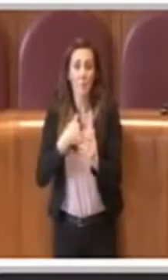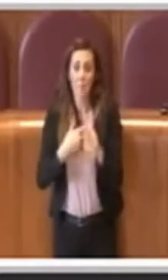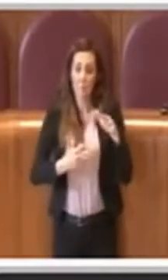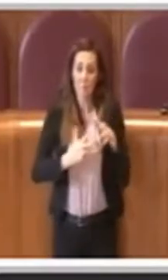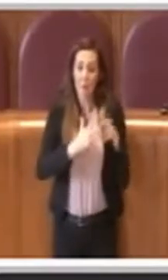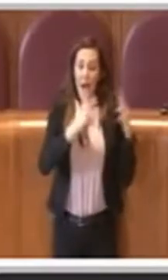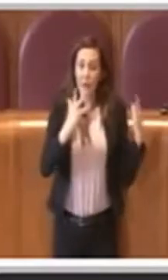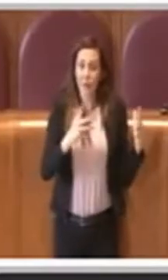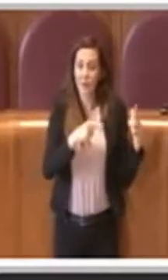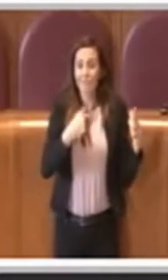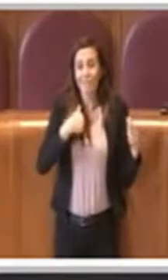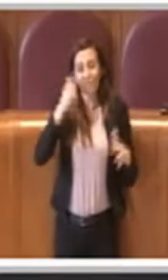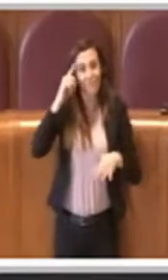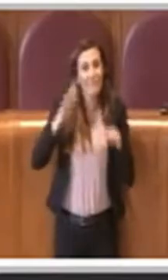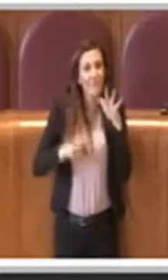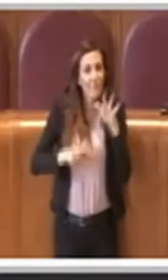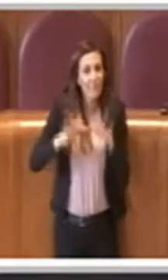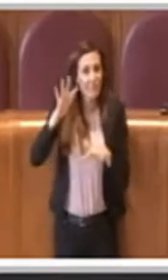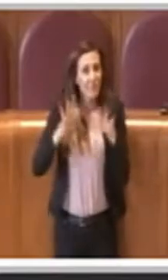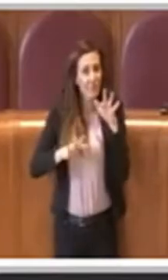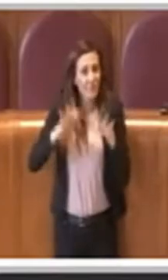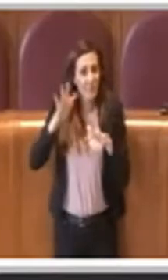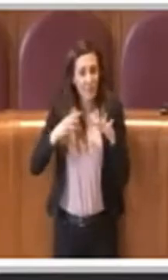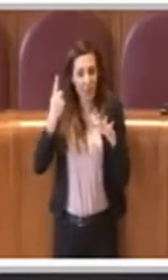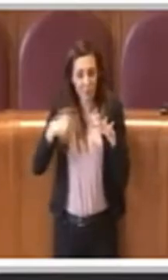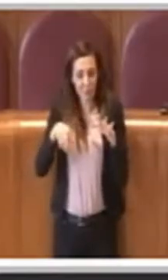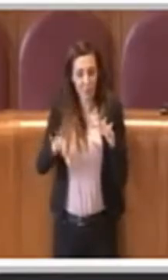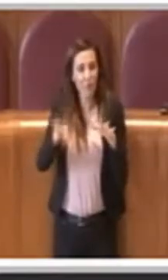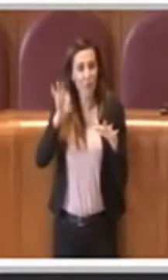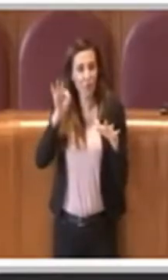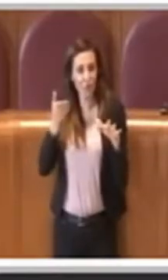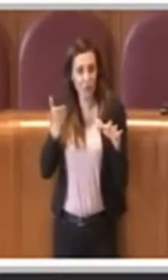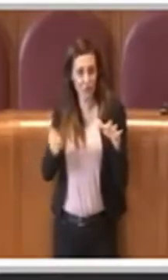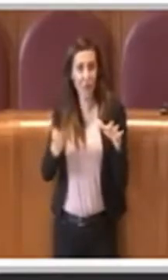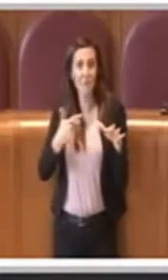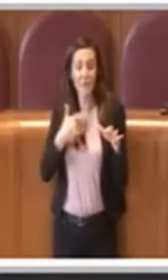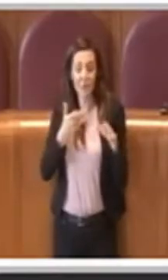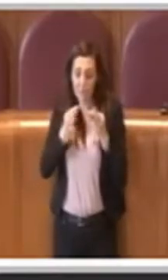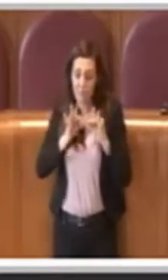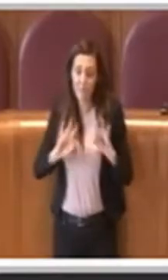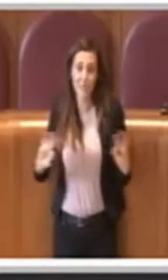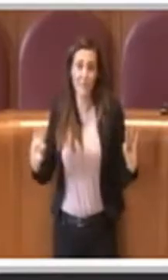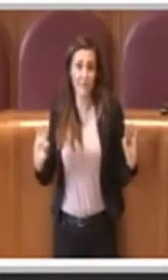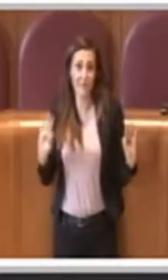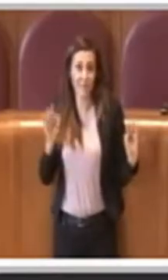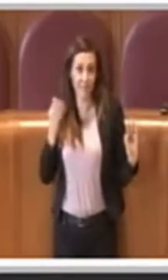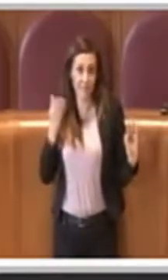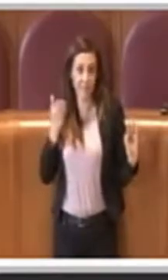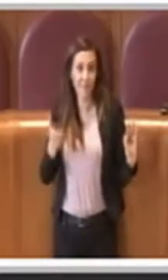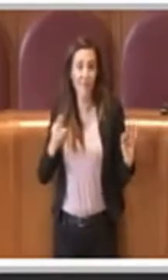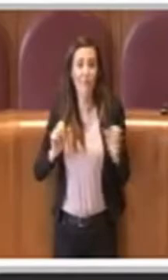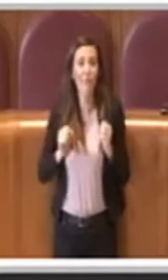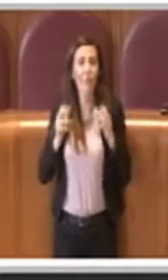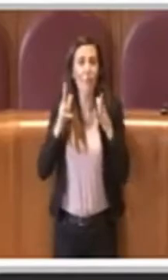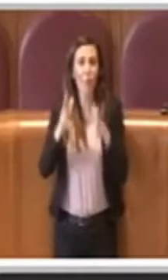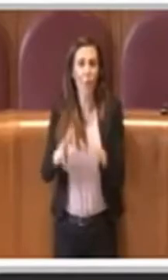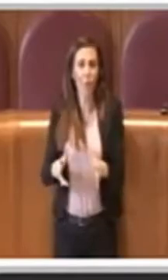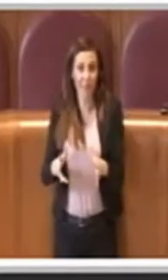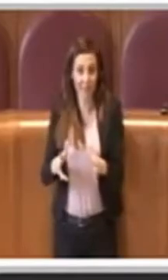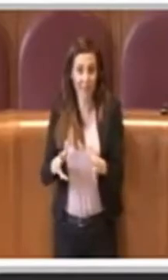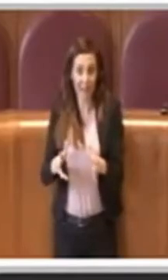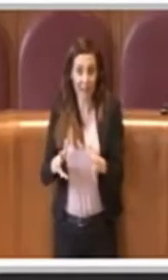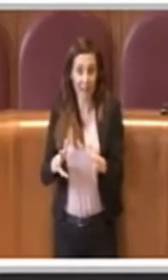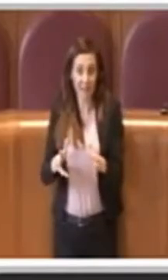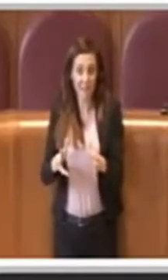delle perplessità su questa scelta, però rispettiamo quello che è stata una volontà, a quello che